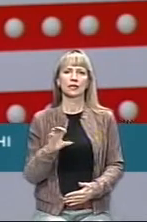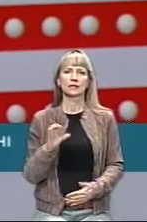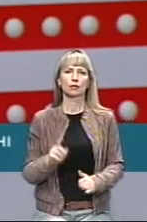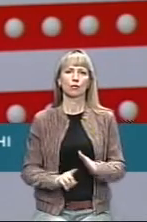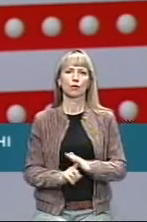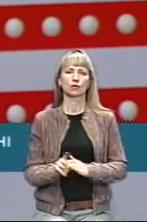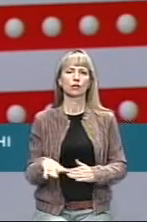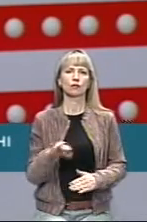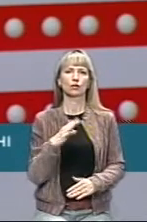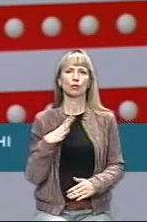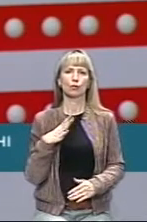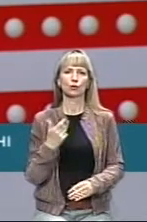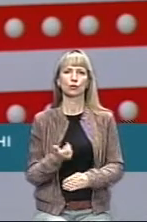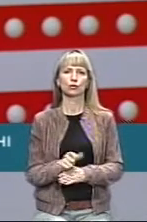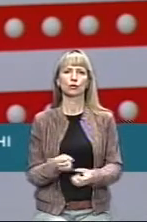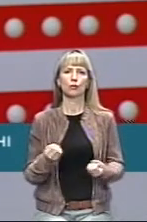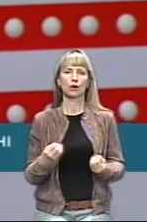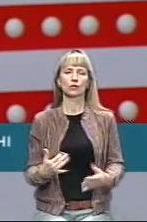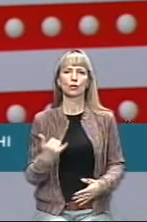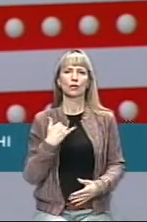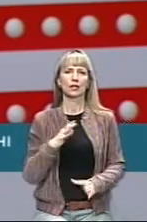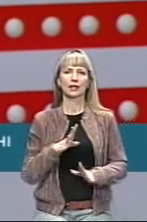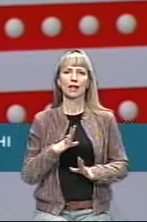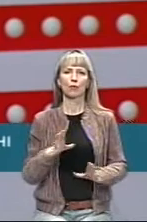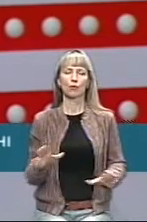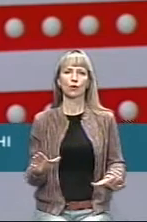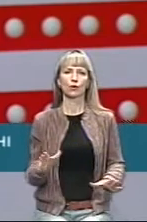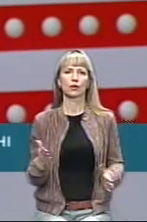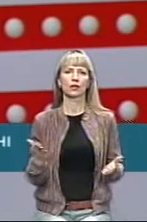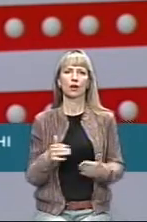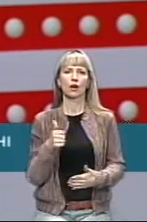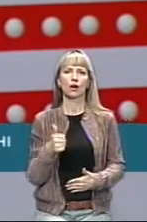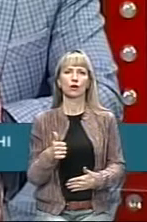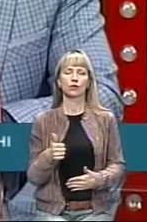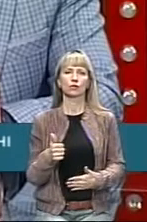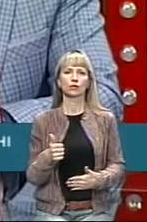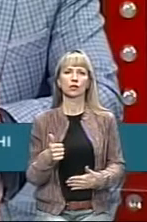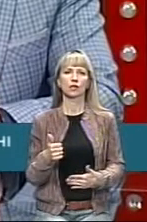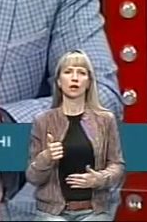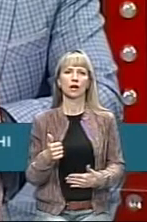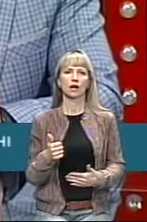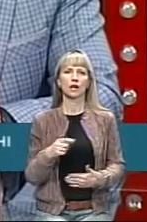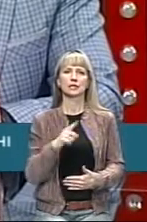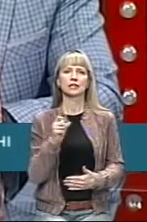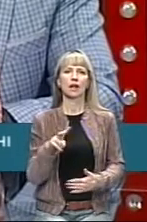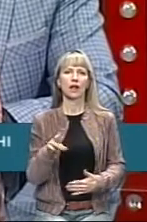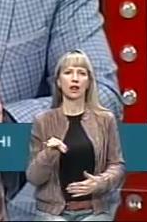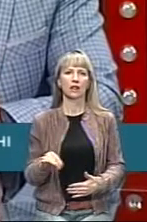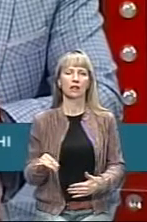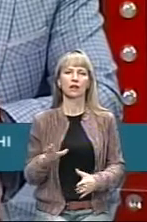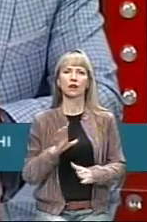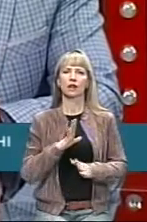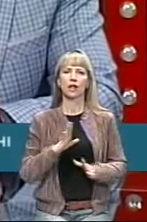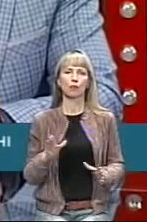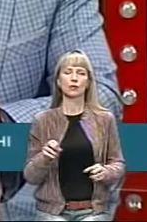Спочатку все було дуже просто. У нас не було якихось гарних вітрин, у нас не було гарної зали, не було